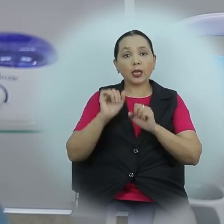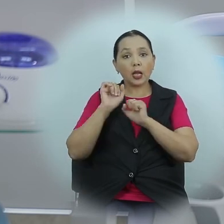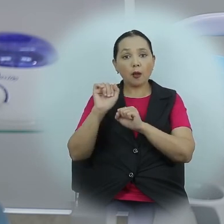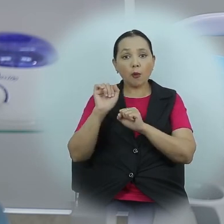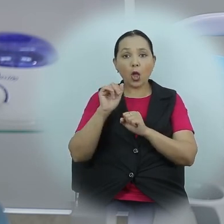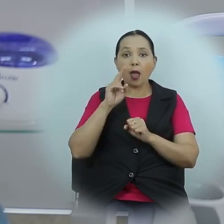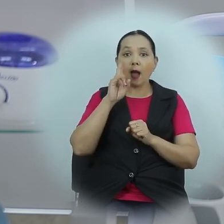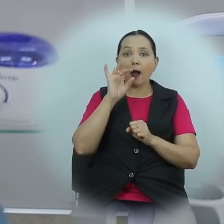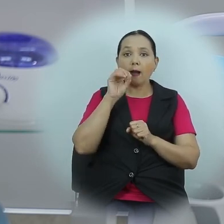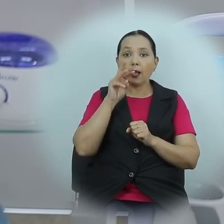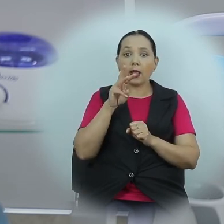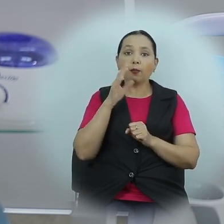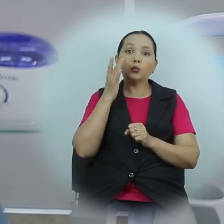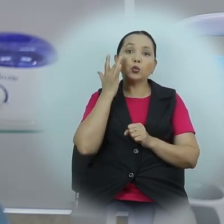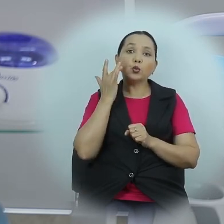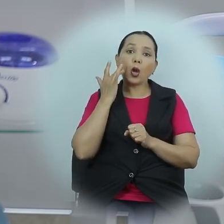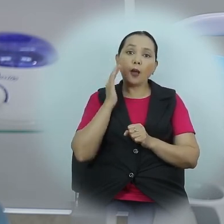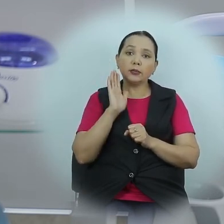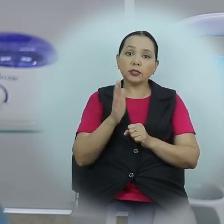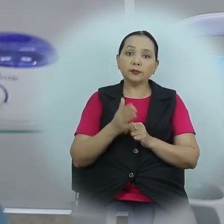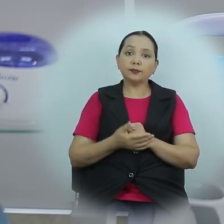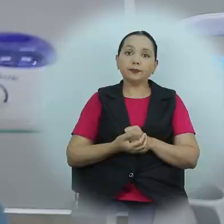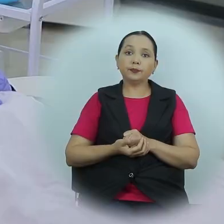himoya kremini suramiz.